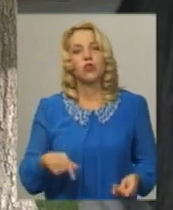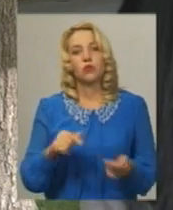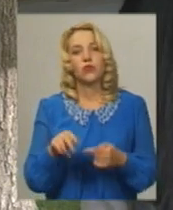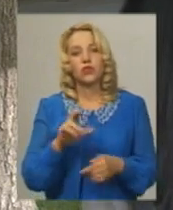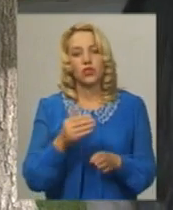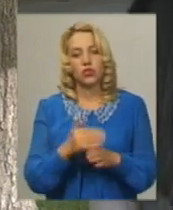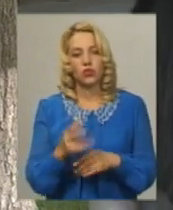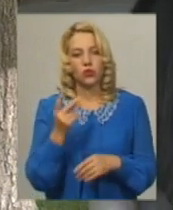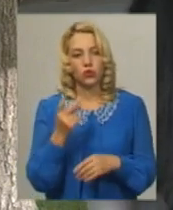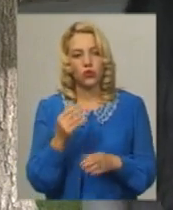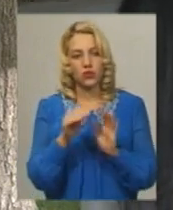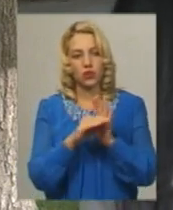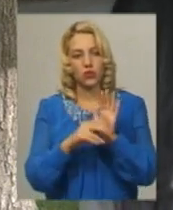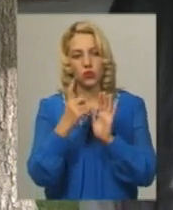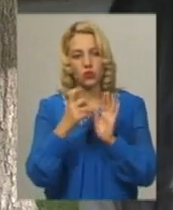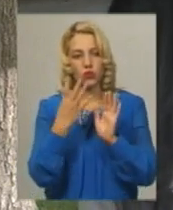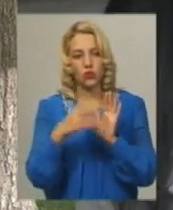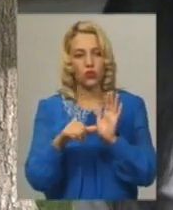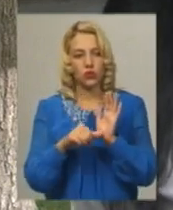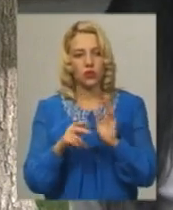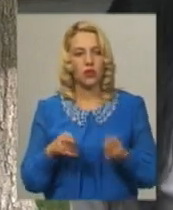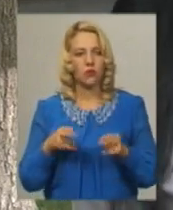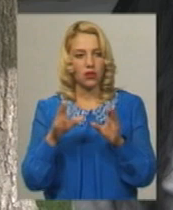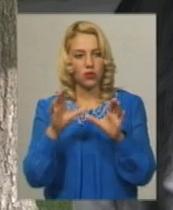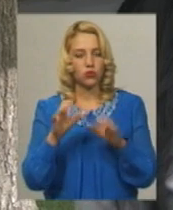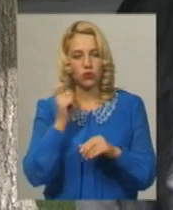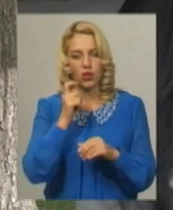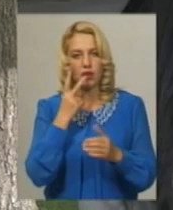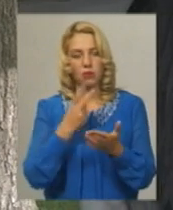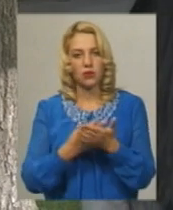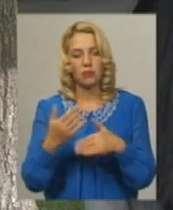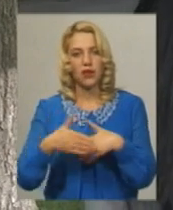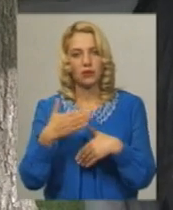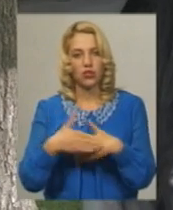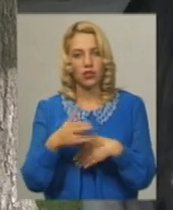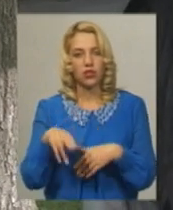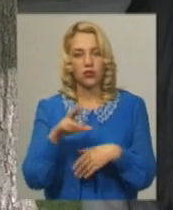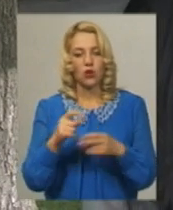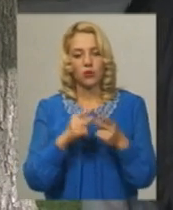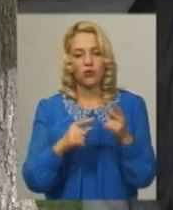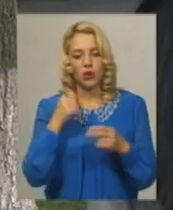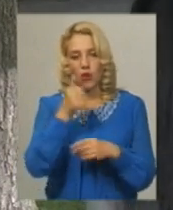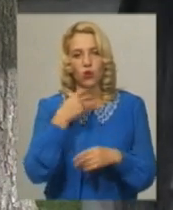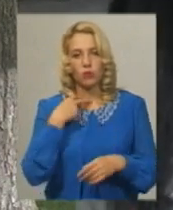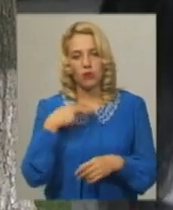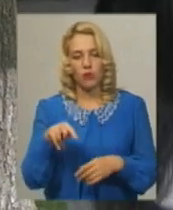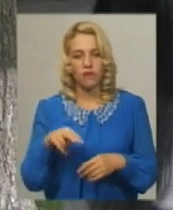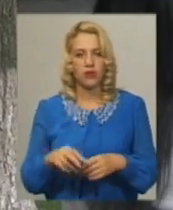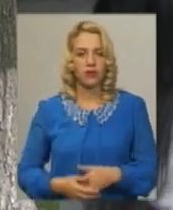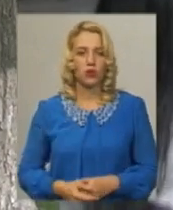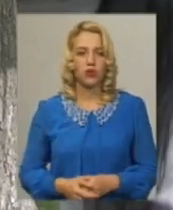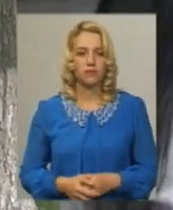2 статті 146 Кримінального кодексу України, яка передбачає покарання до 5 років позбавлення волі або обмеження